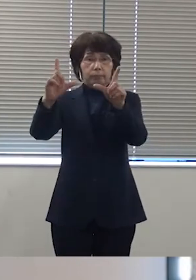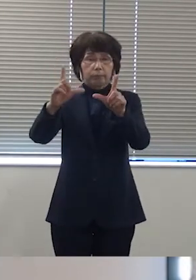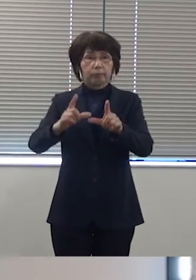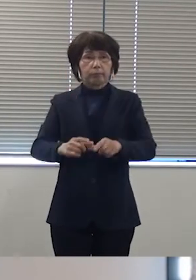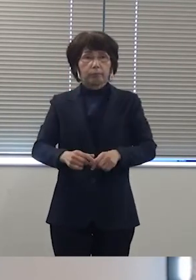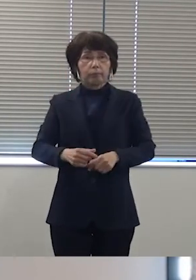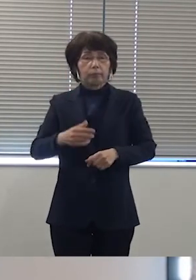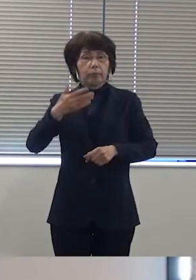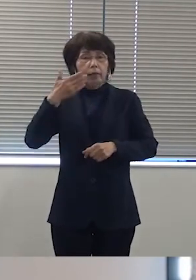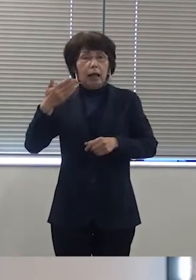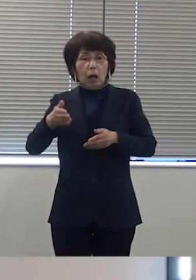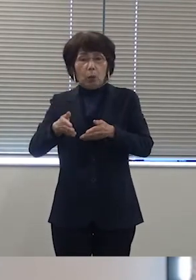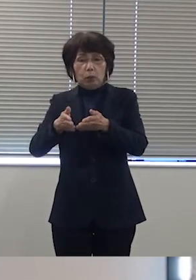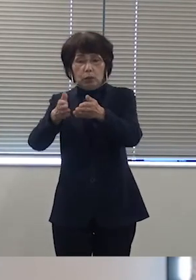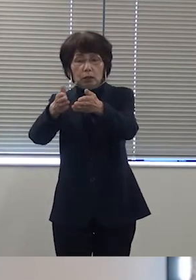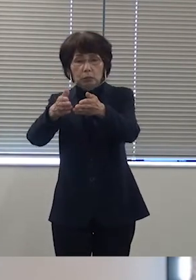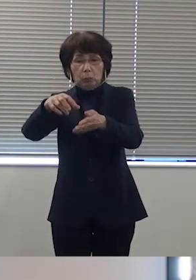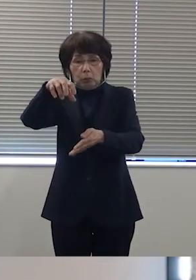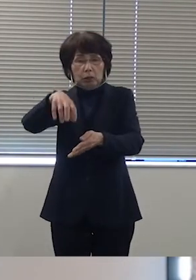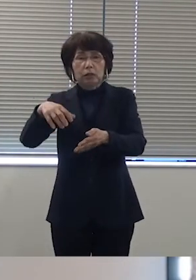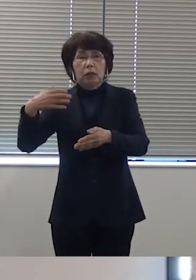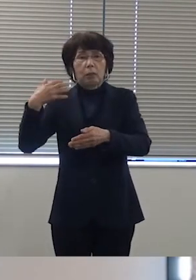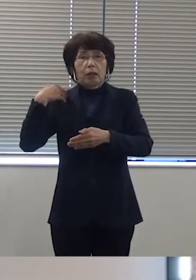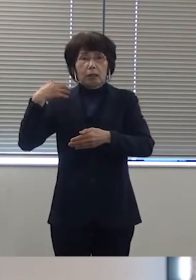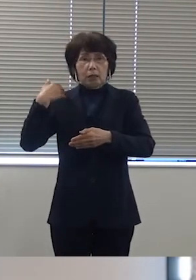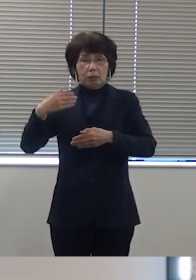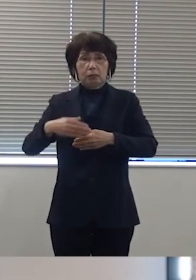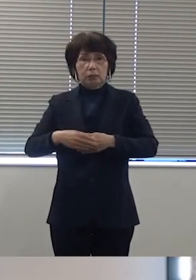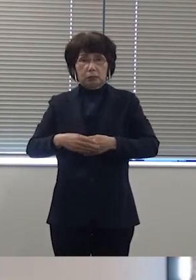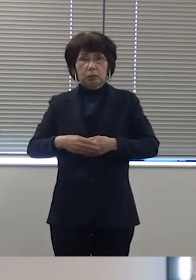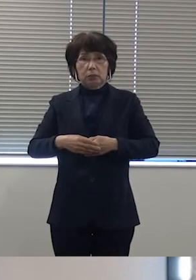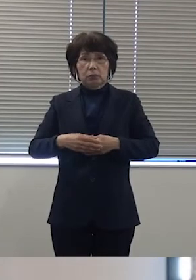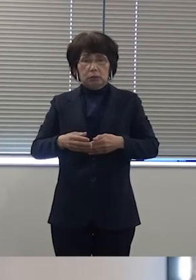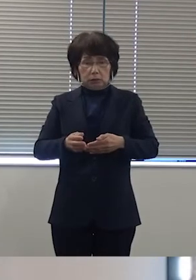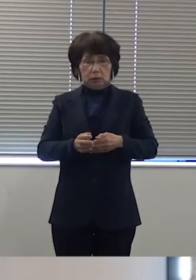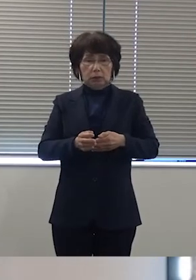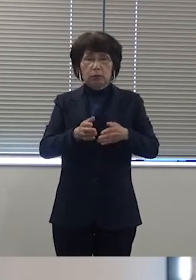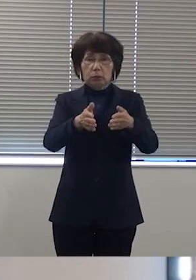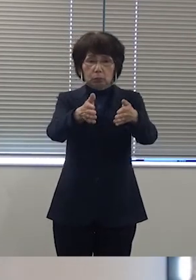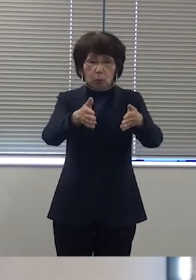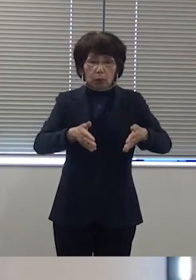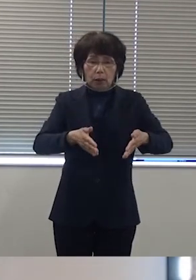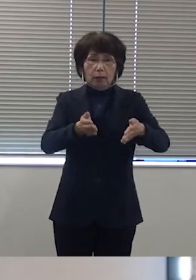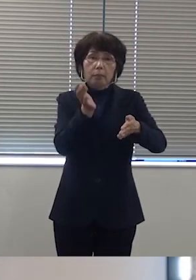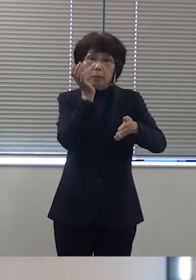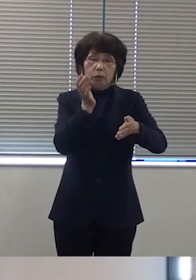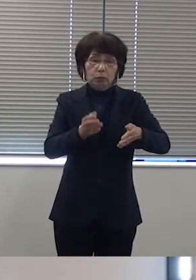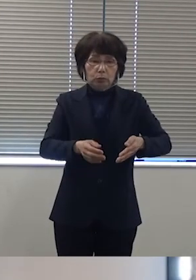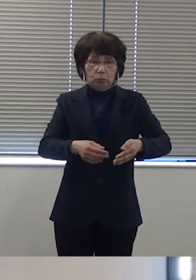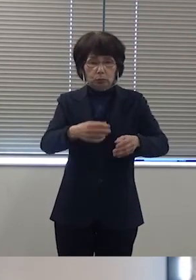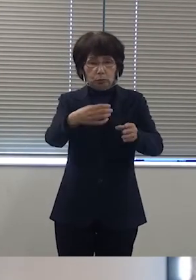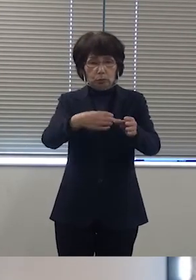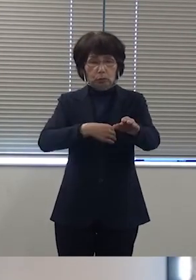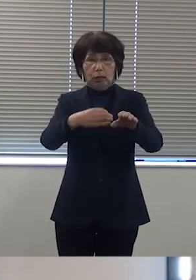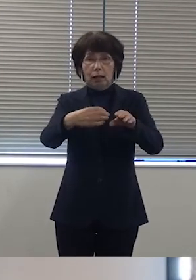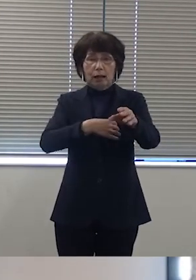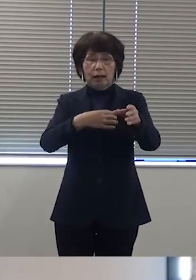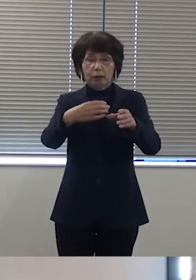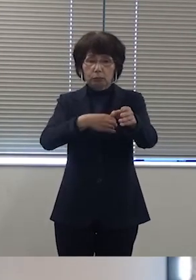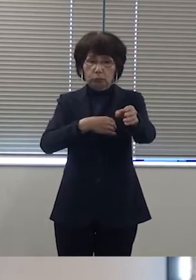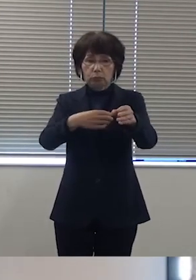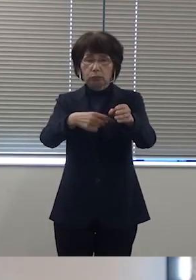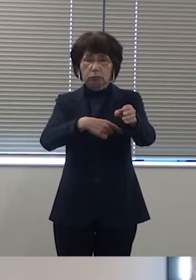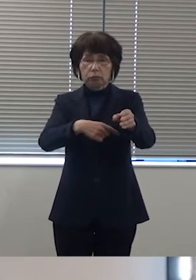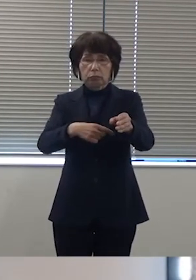けれども、まあ、青線が埋められたって言われているのは、まあ、その約束させていただいた通水断面が埋められたということです